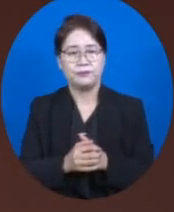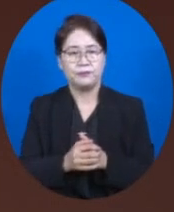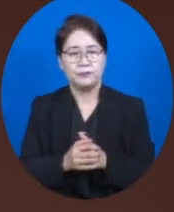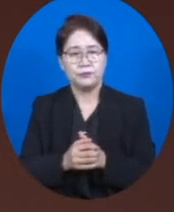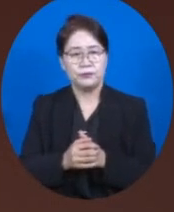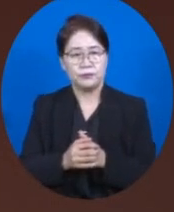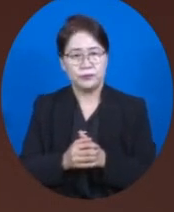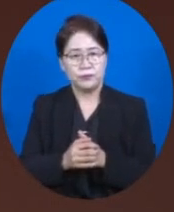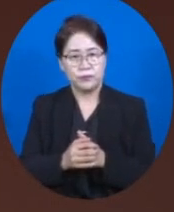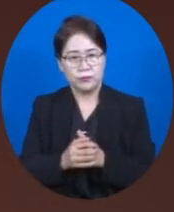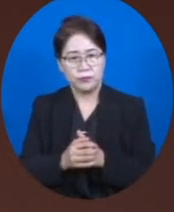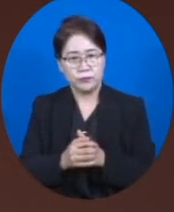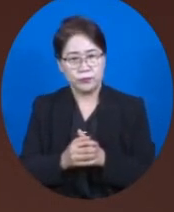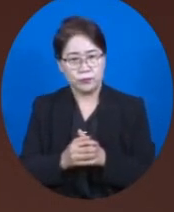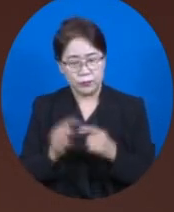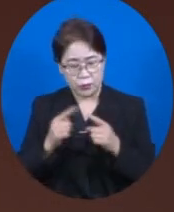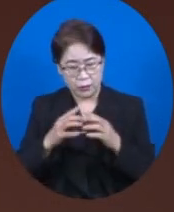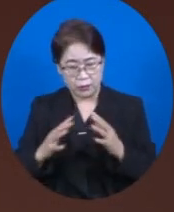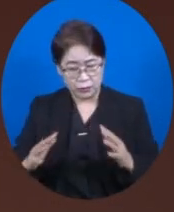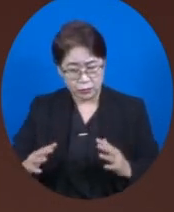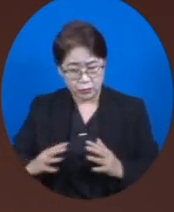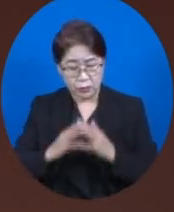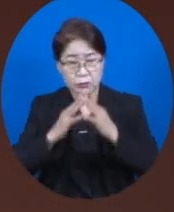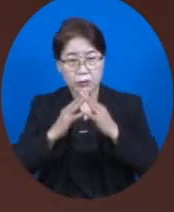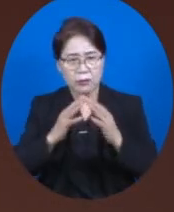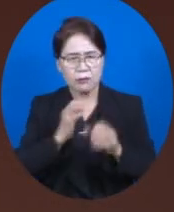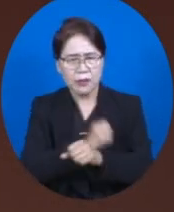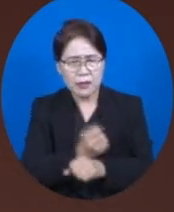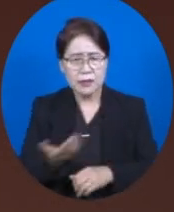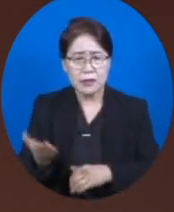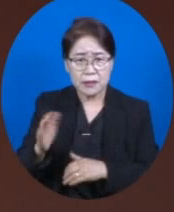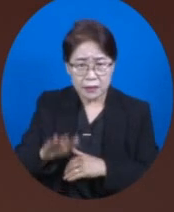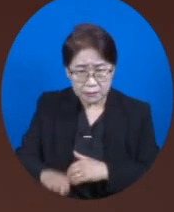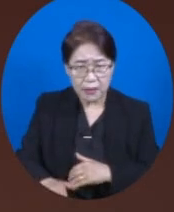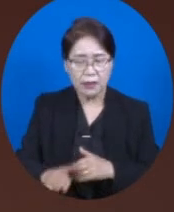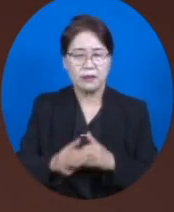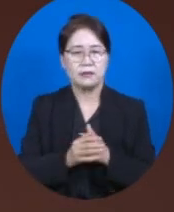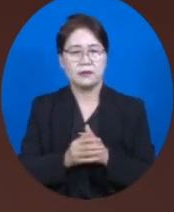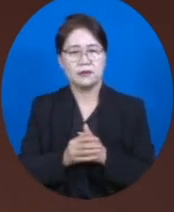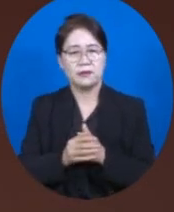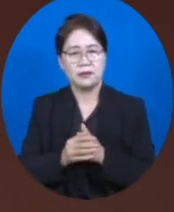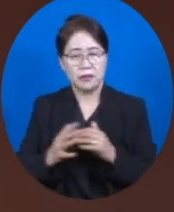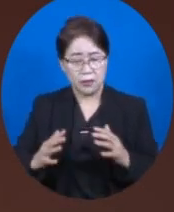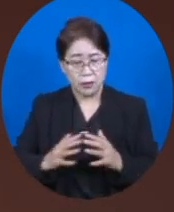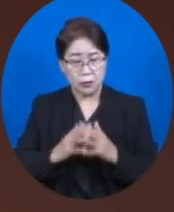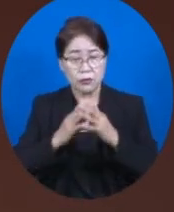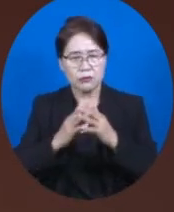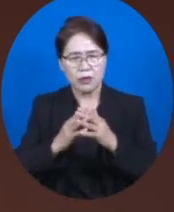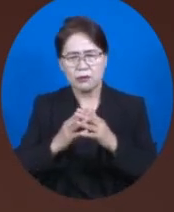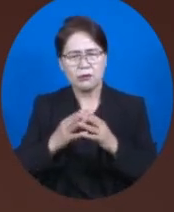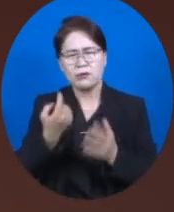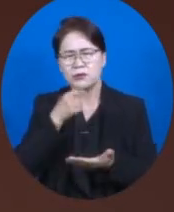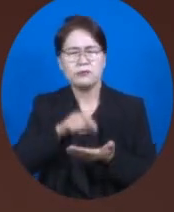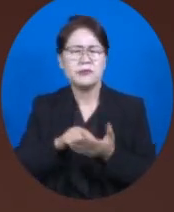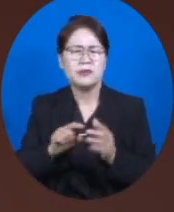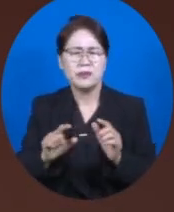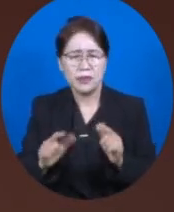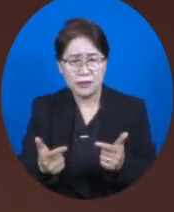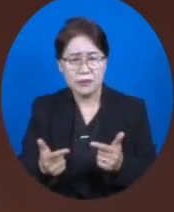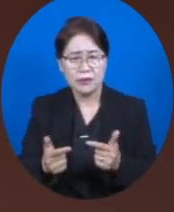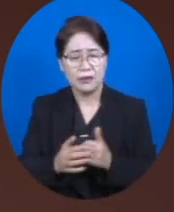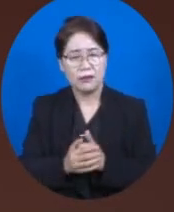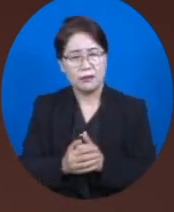그래서 성전을 건축하려고 했지만 성전을 건축한다라고 하는 것은 쉽지 않았습니다